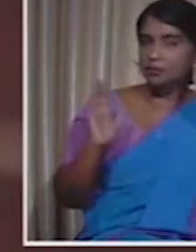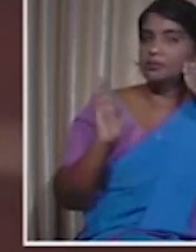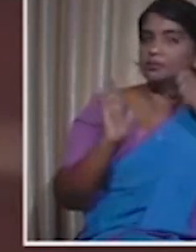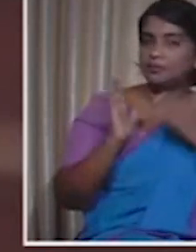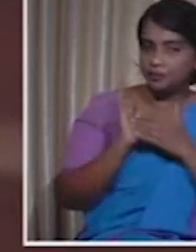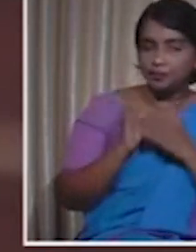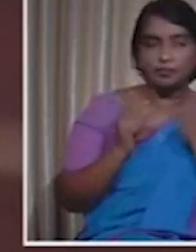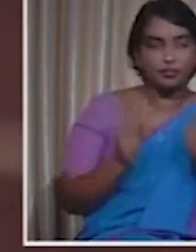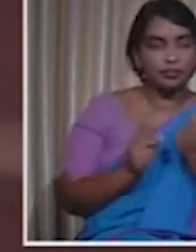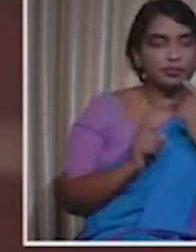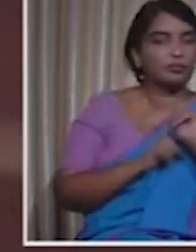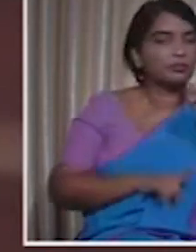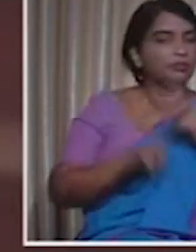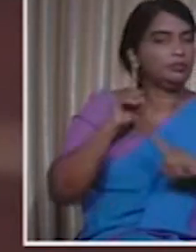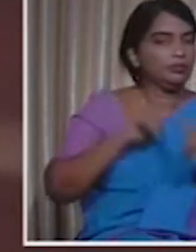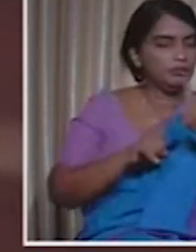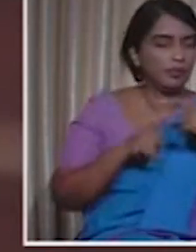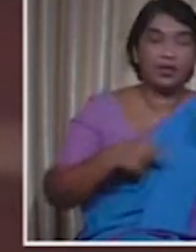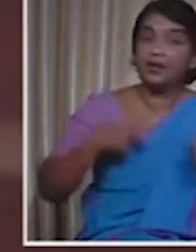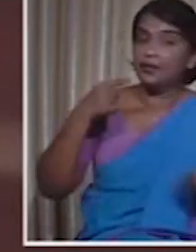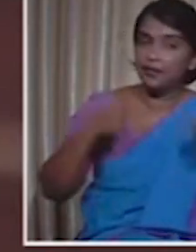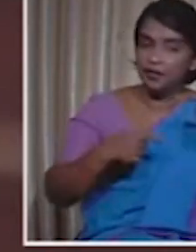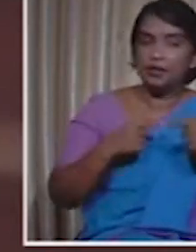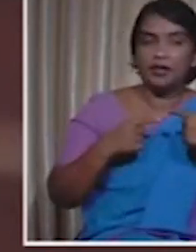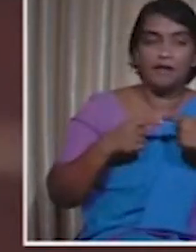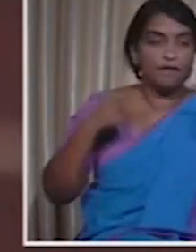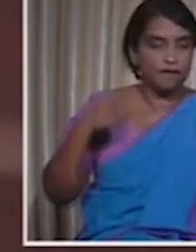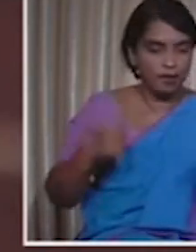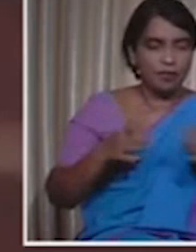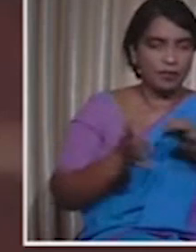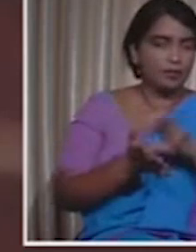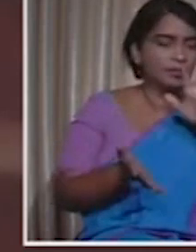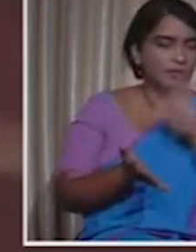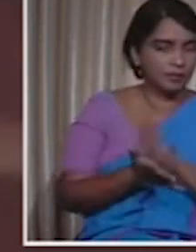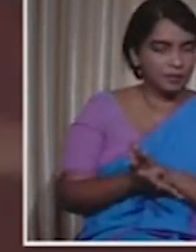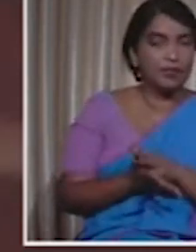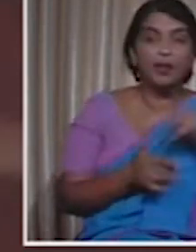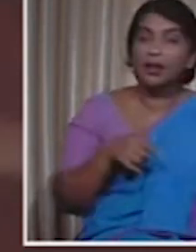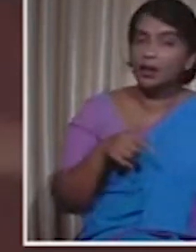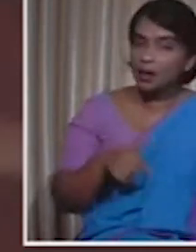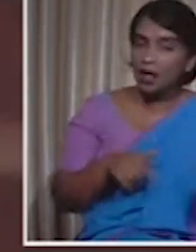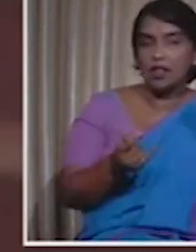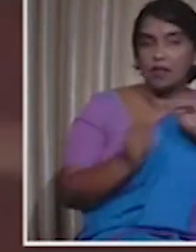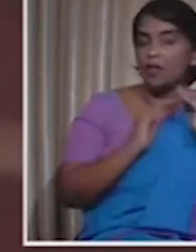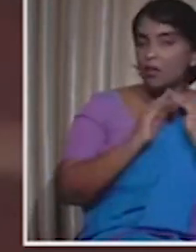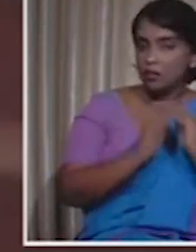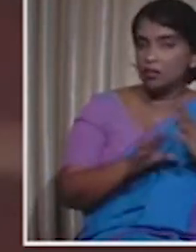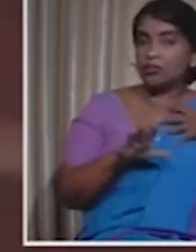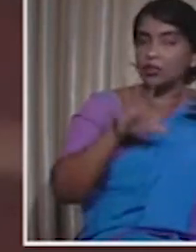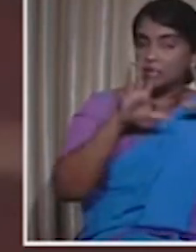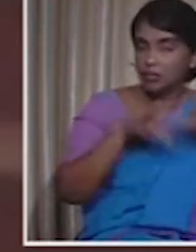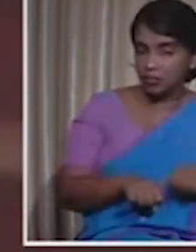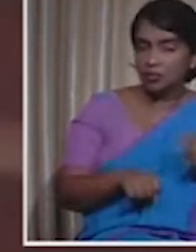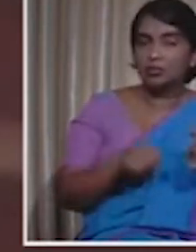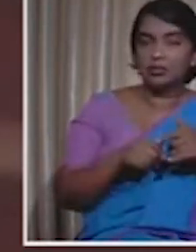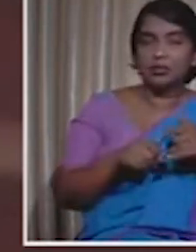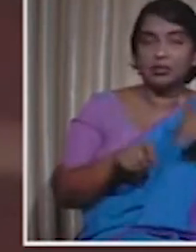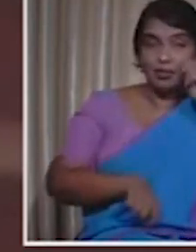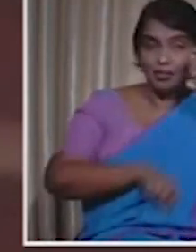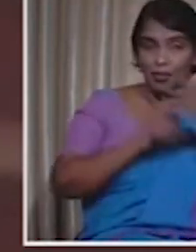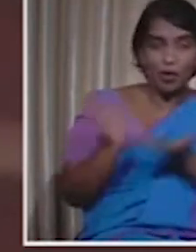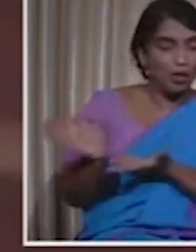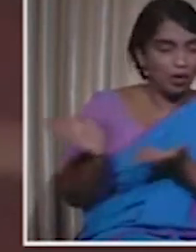பாதாள உலக குழுவினருமே தற்போது போராட்டத்தை வழிநடத்துகின்றனர். கடந்த வார சம்பவத்தின் பின்னர் சில ராணுவ இராணுவத்தின் செயற்பாடுகளை